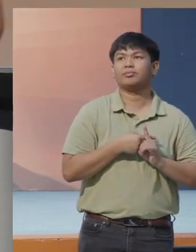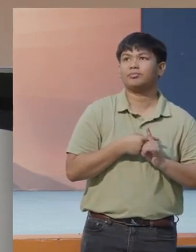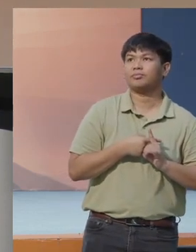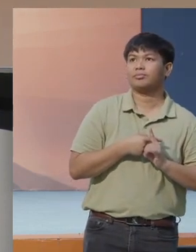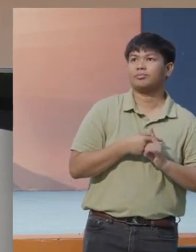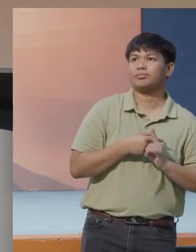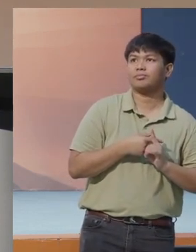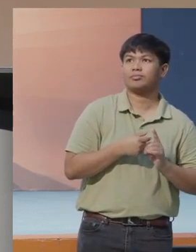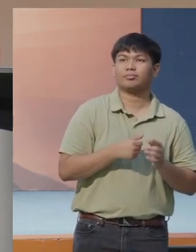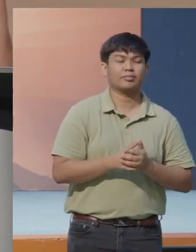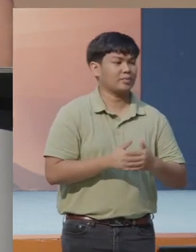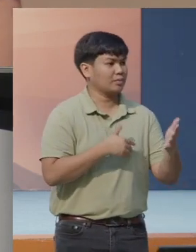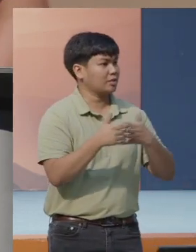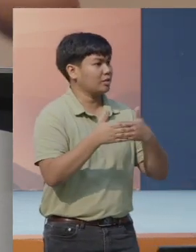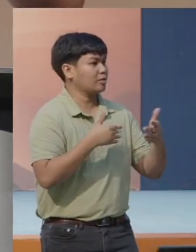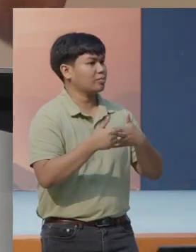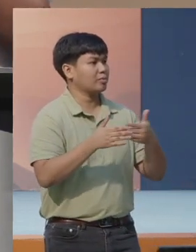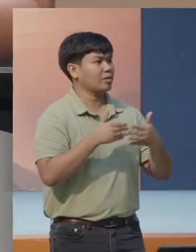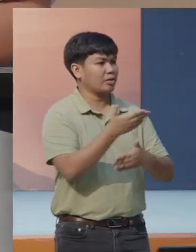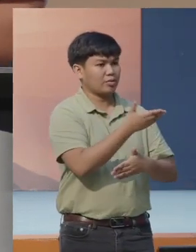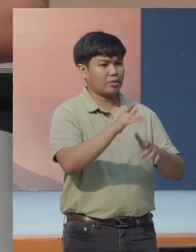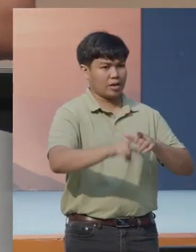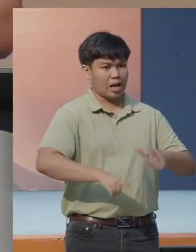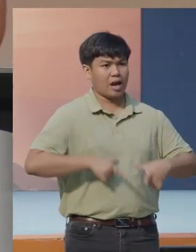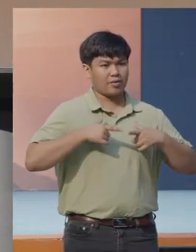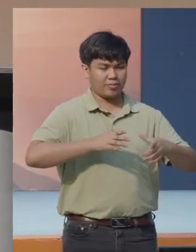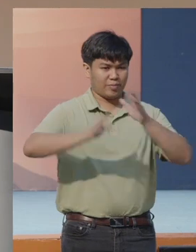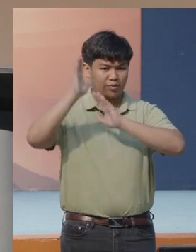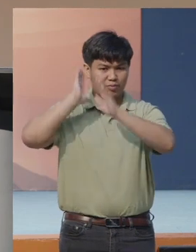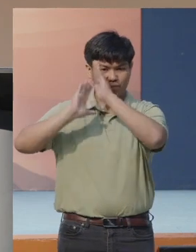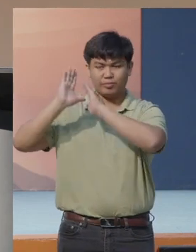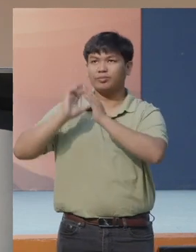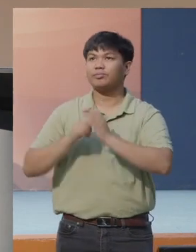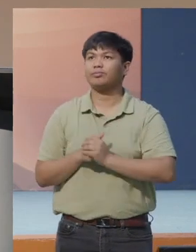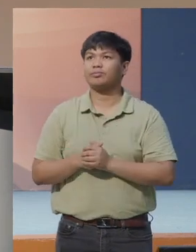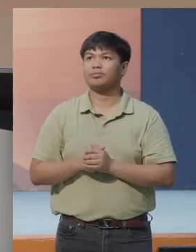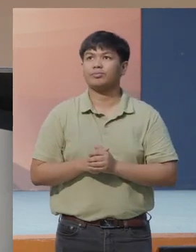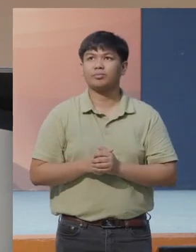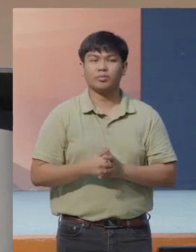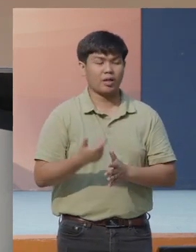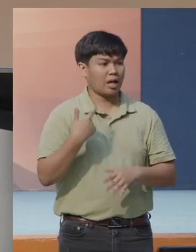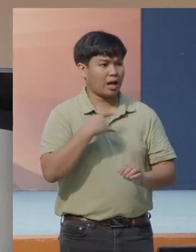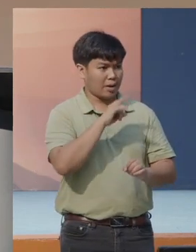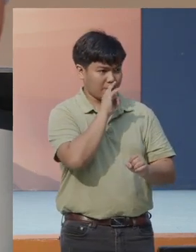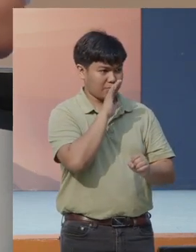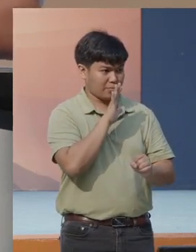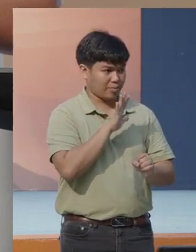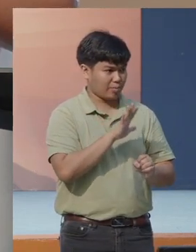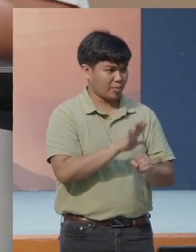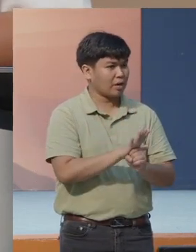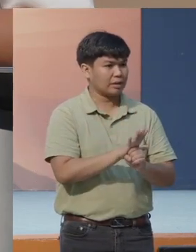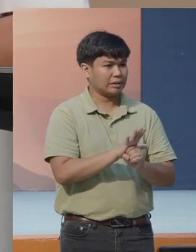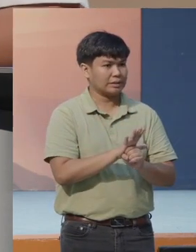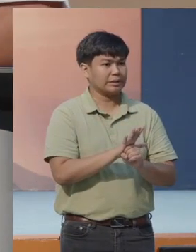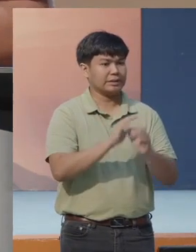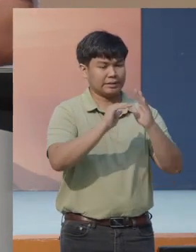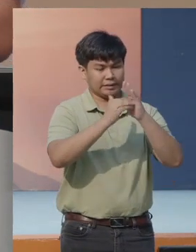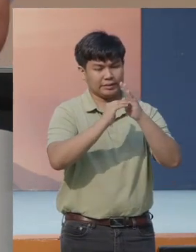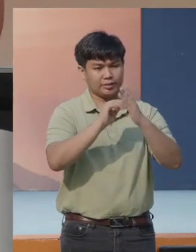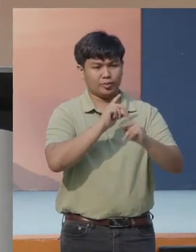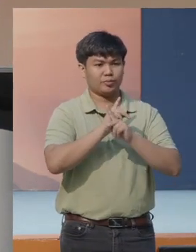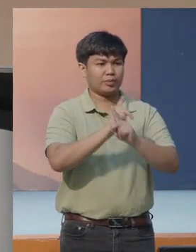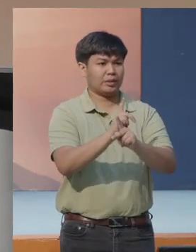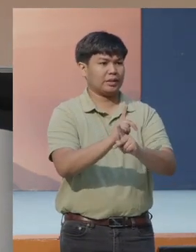ang background mo. At finally, may pangakong lungsod kanlungan, city of